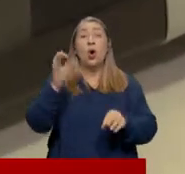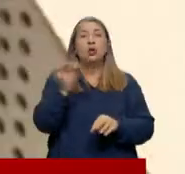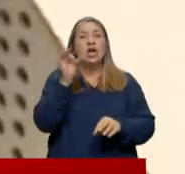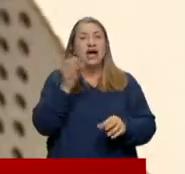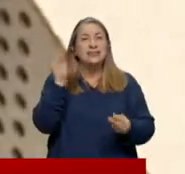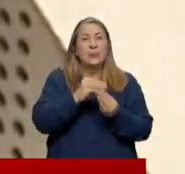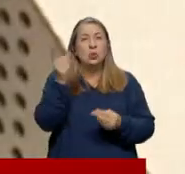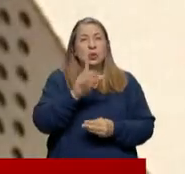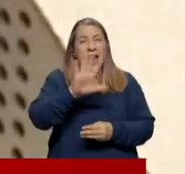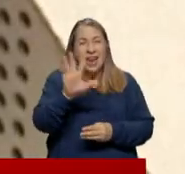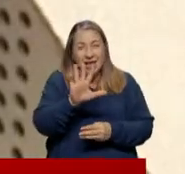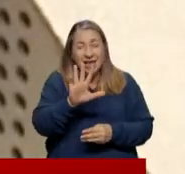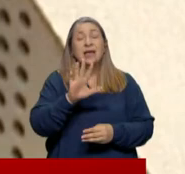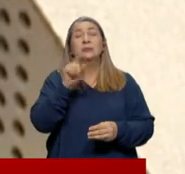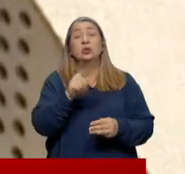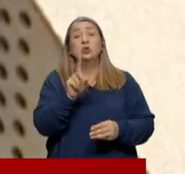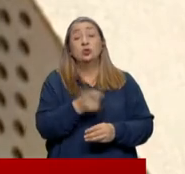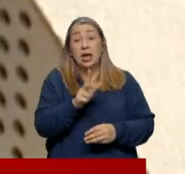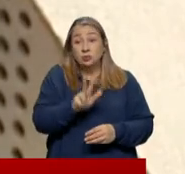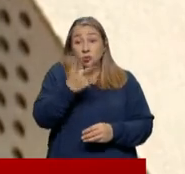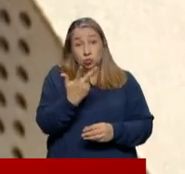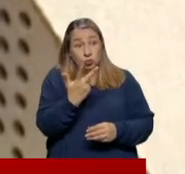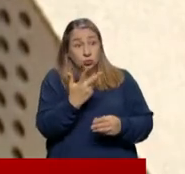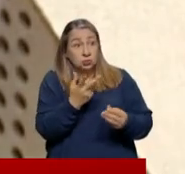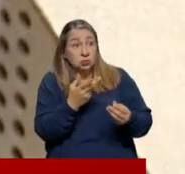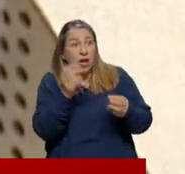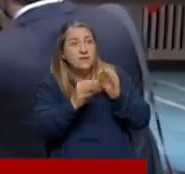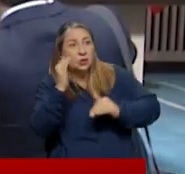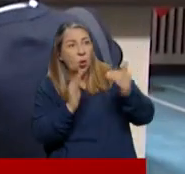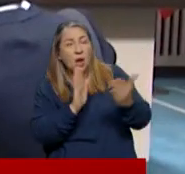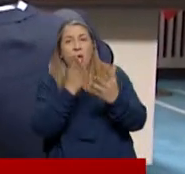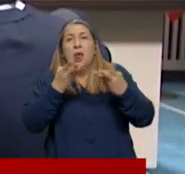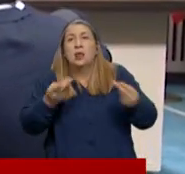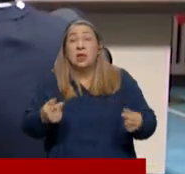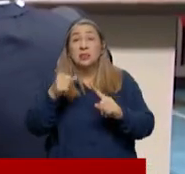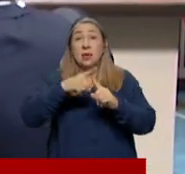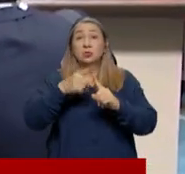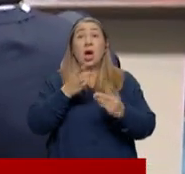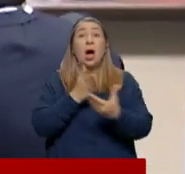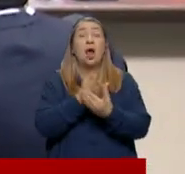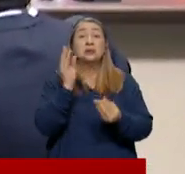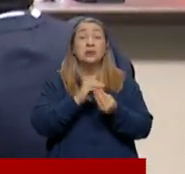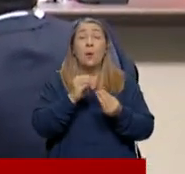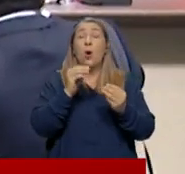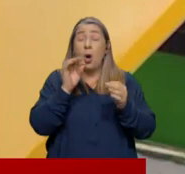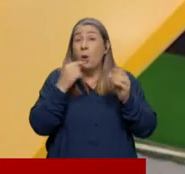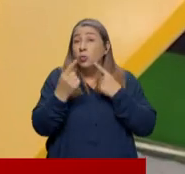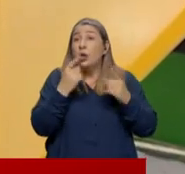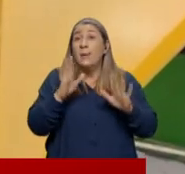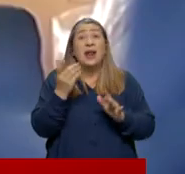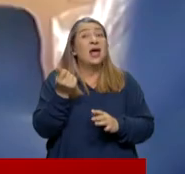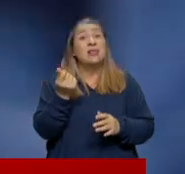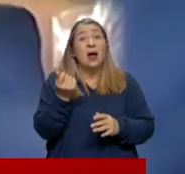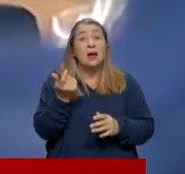sevilen yüzde elizam yüzde yetmiş üç buçuk enflasyon karşısında çok da nedir Temmuz'da arazam günden de ama ne kadar olacak